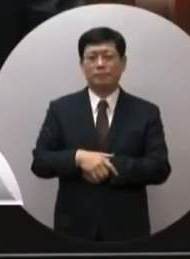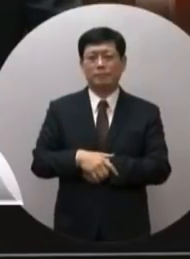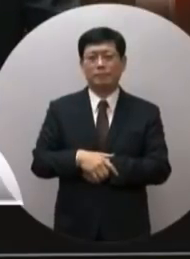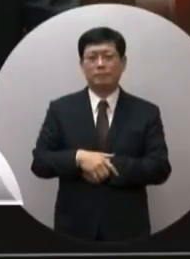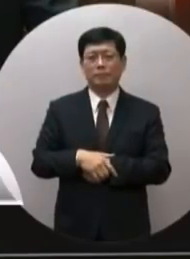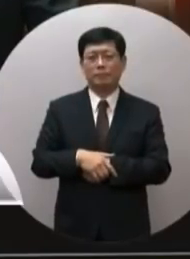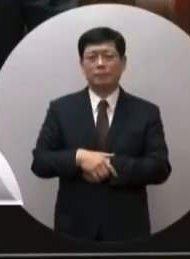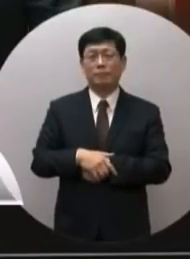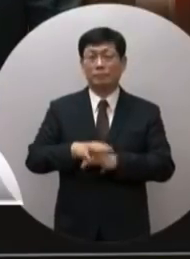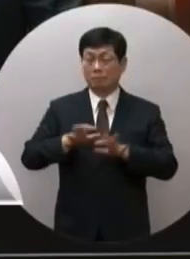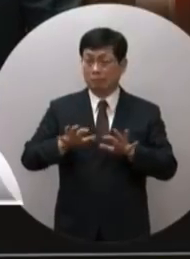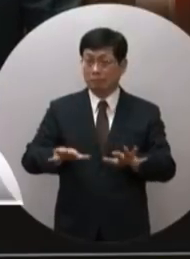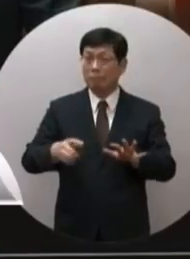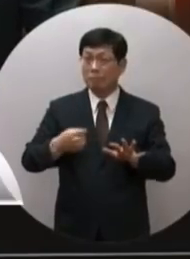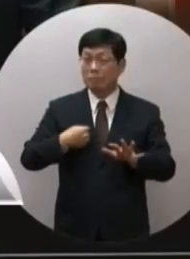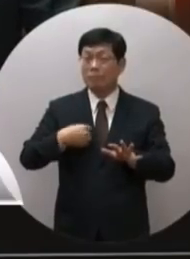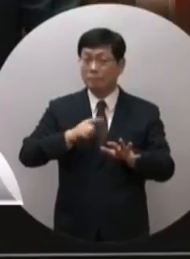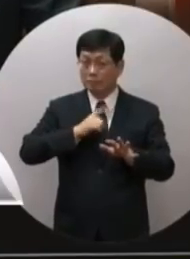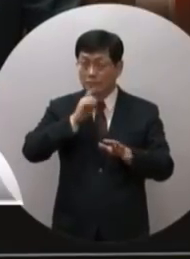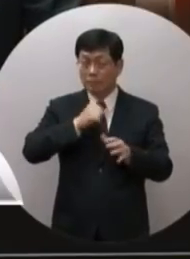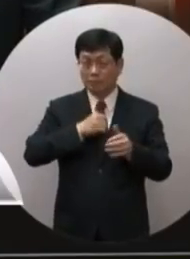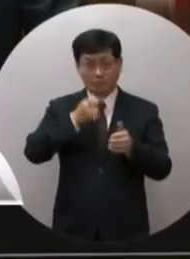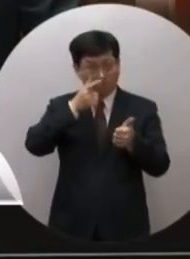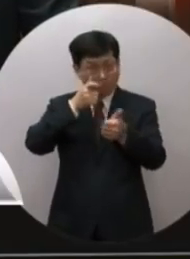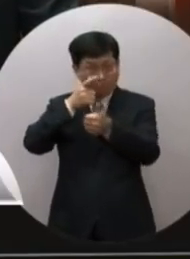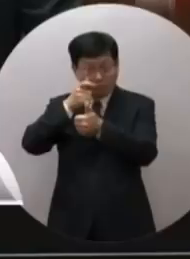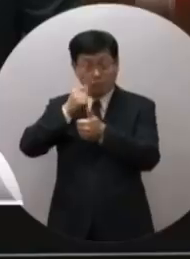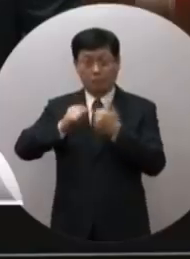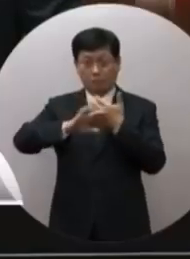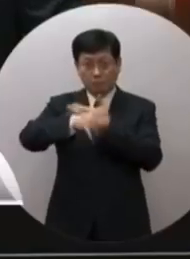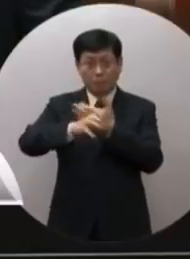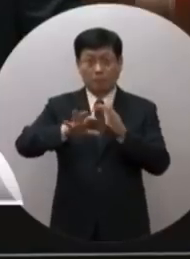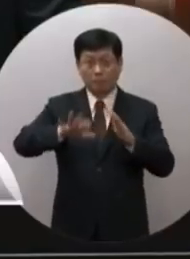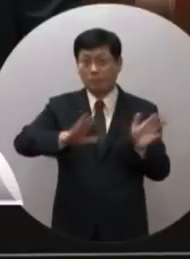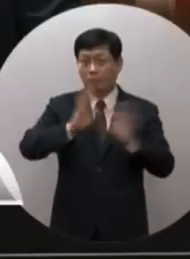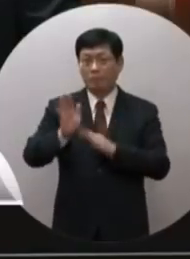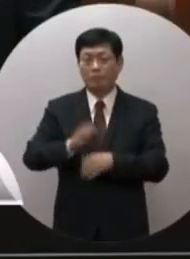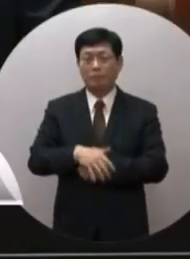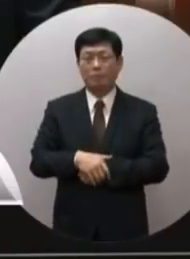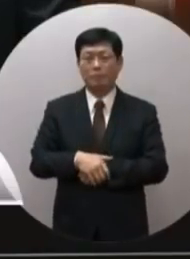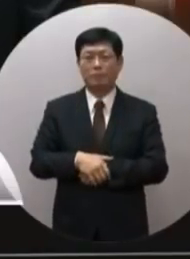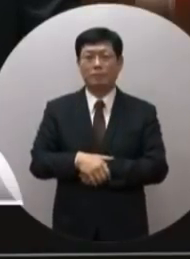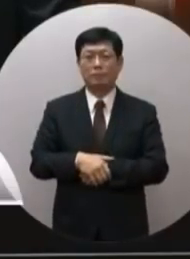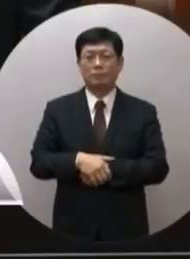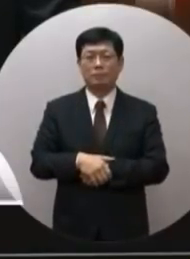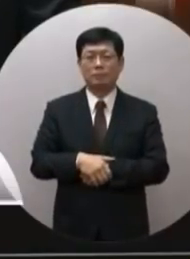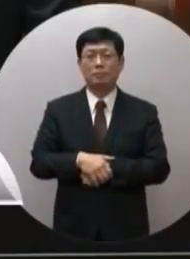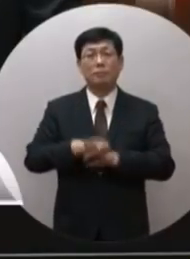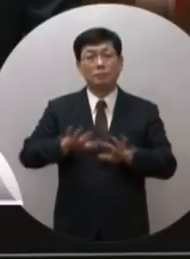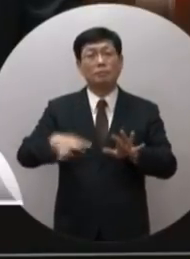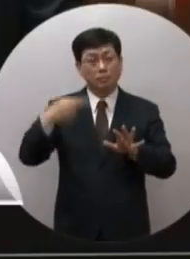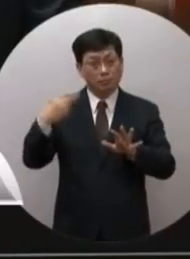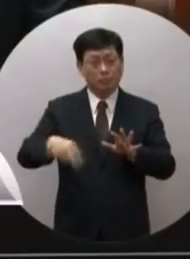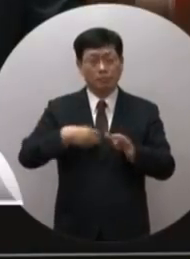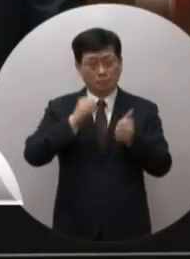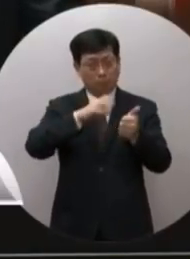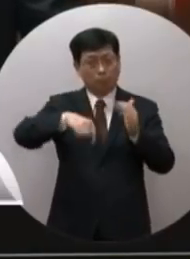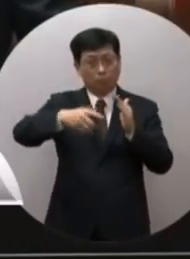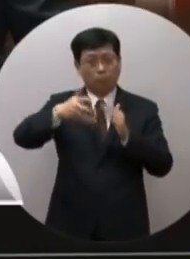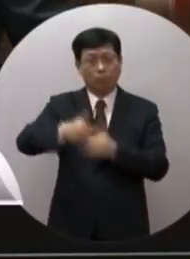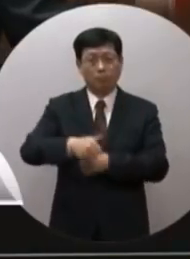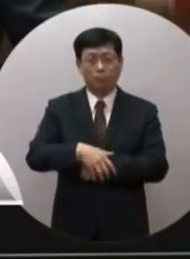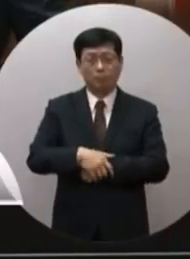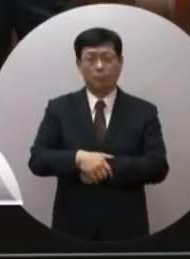以呢，我们现在参照一下全世界目前的情况，我现在在这里让院长了